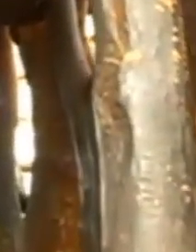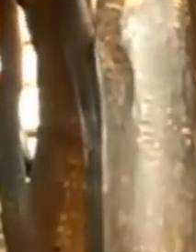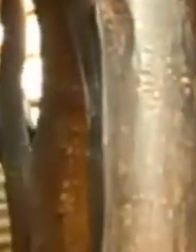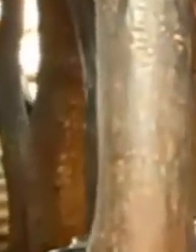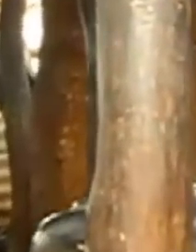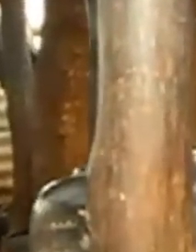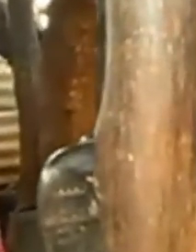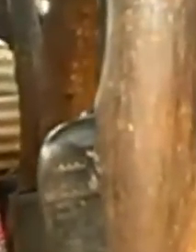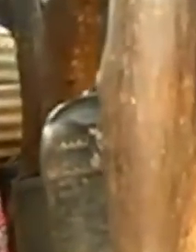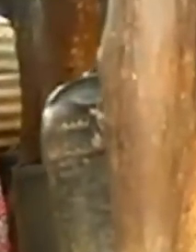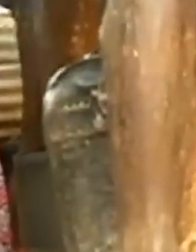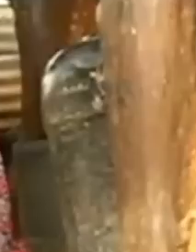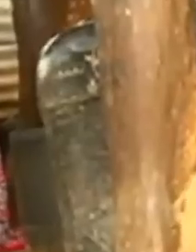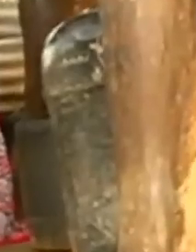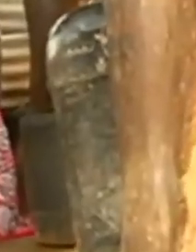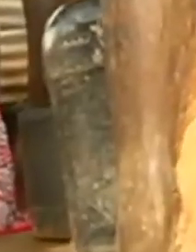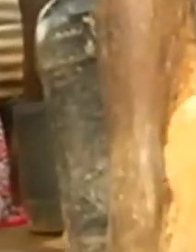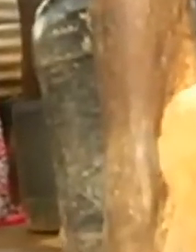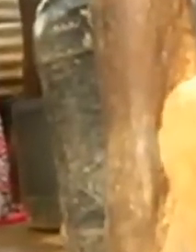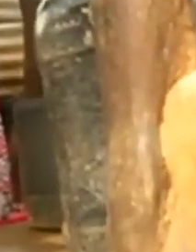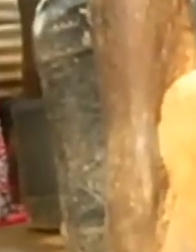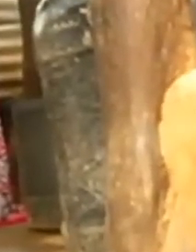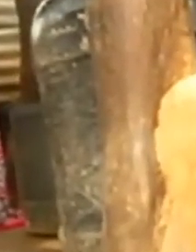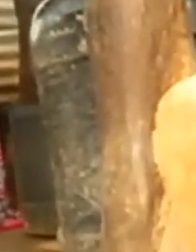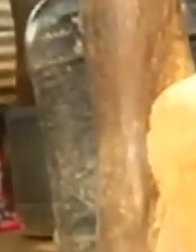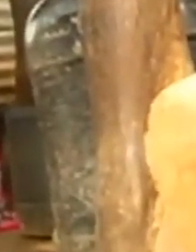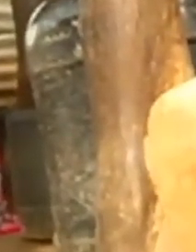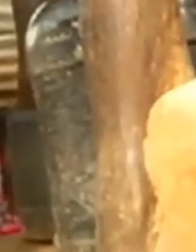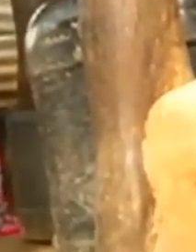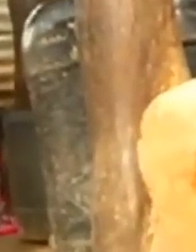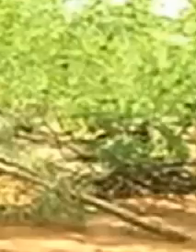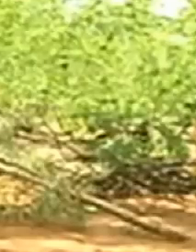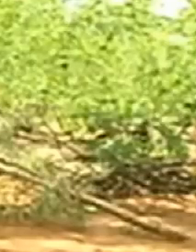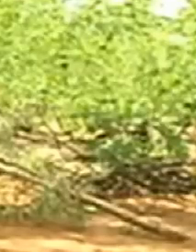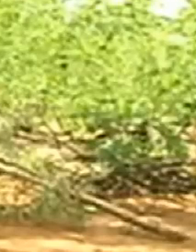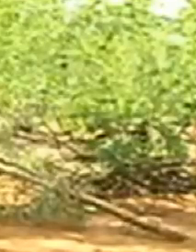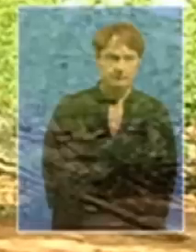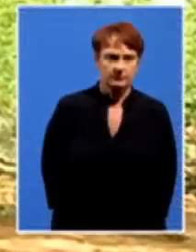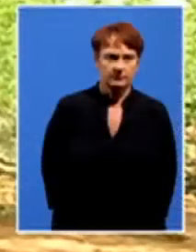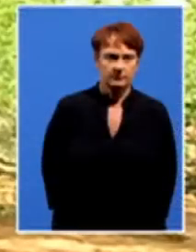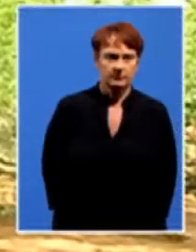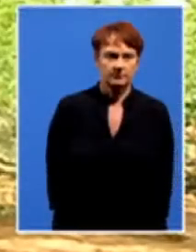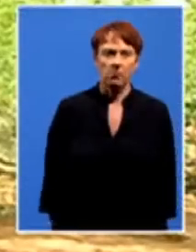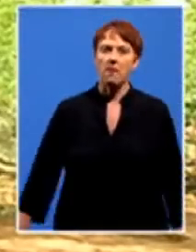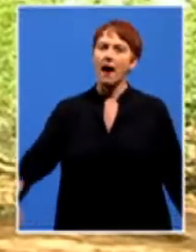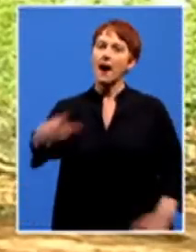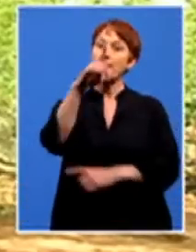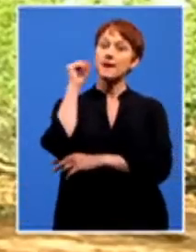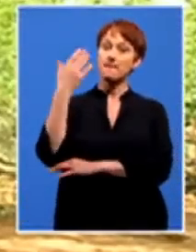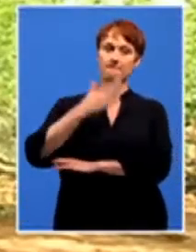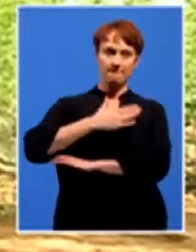namuntlha mina na nsati wa mina ambana namuntlha vito ra mina mina na